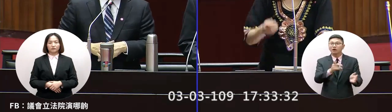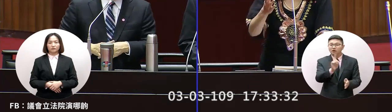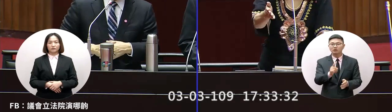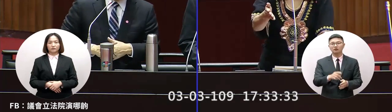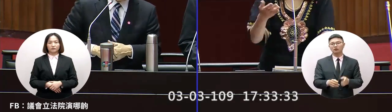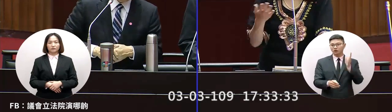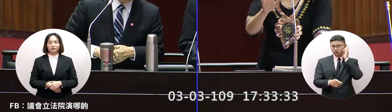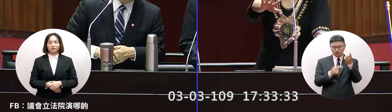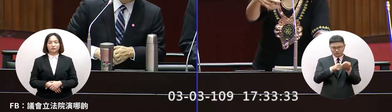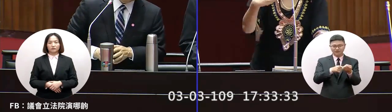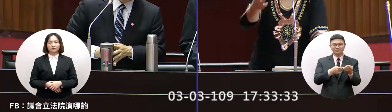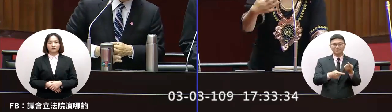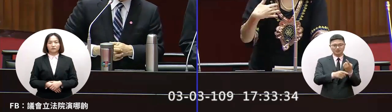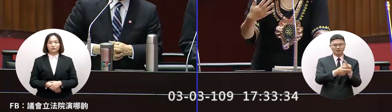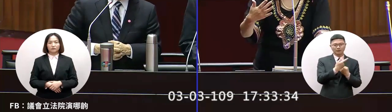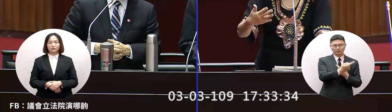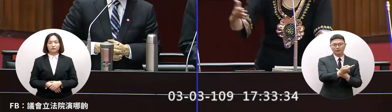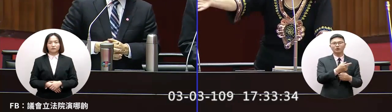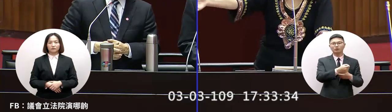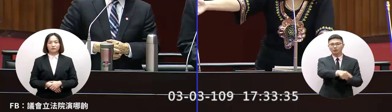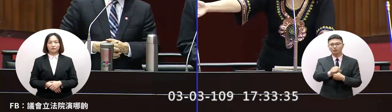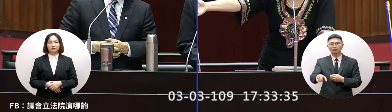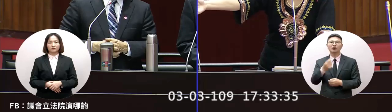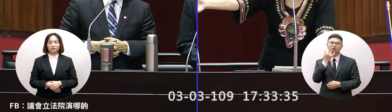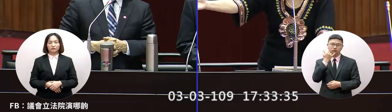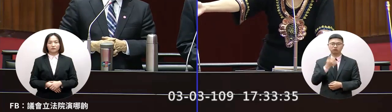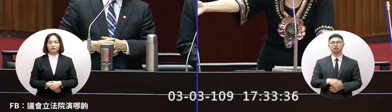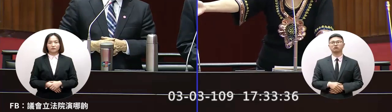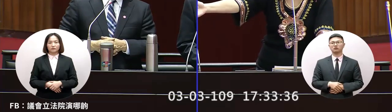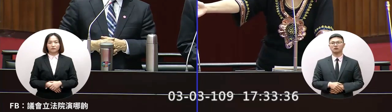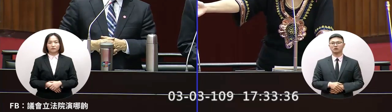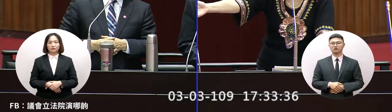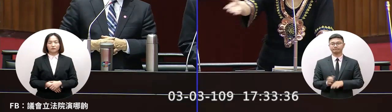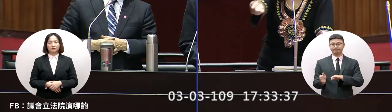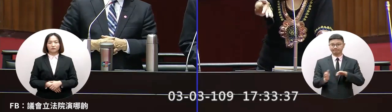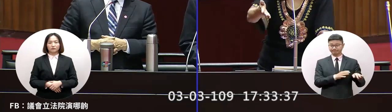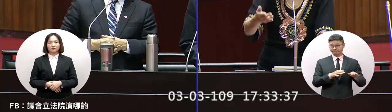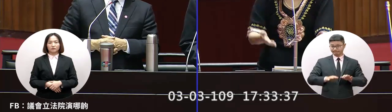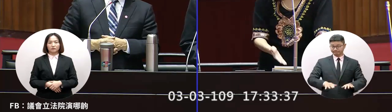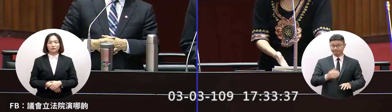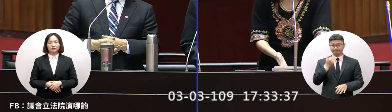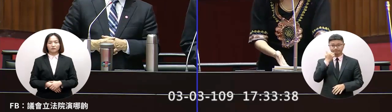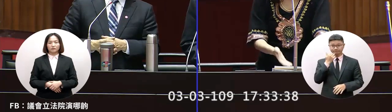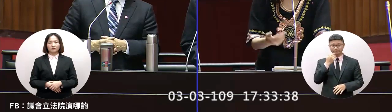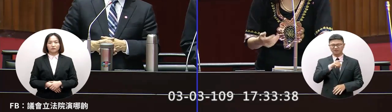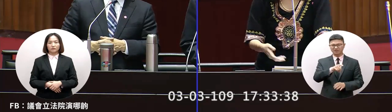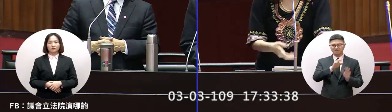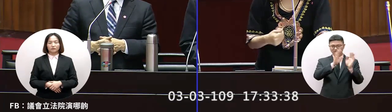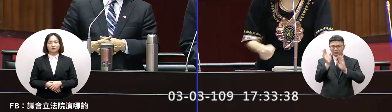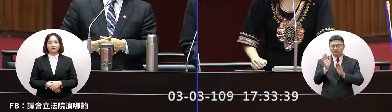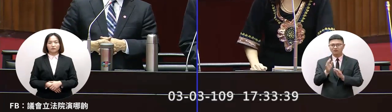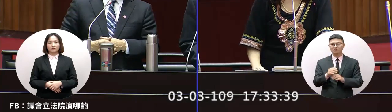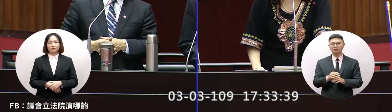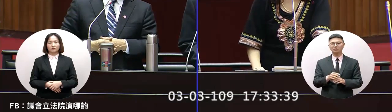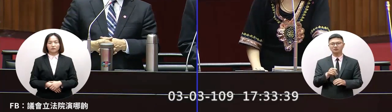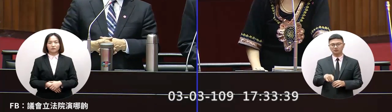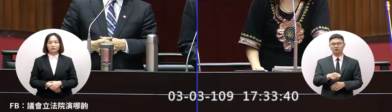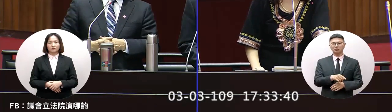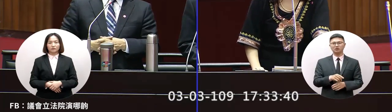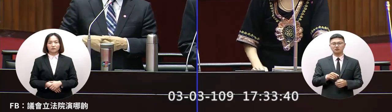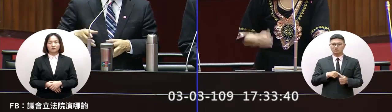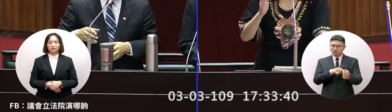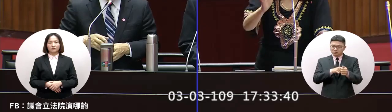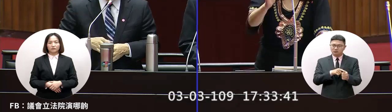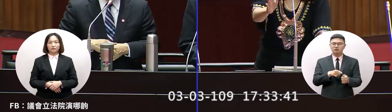安尼，就是讲到时，咱即马咱拢唔知影啦。那是伊即马很主席的状况，可能你们的振兴者这个者抵用券就会